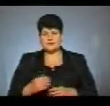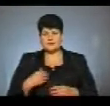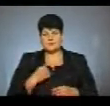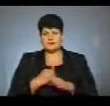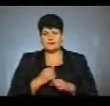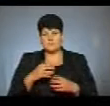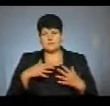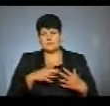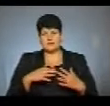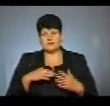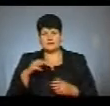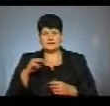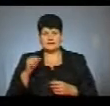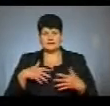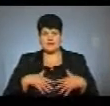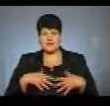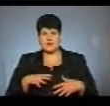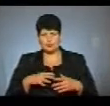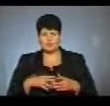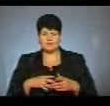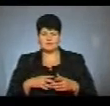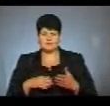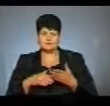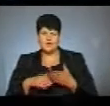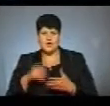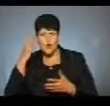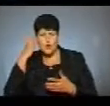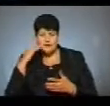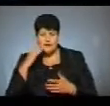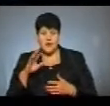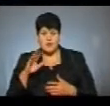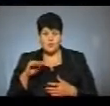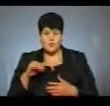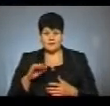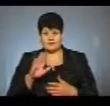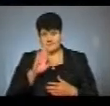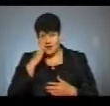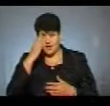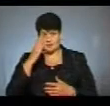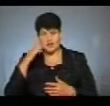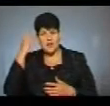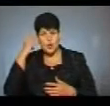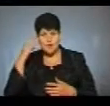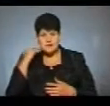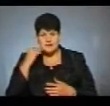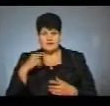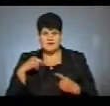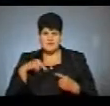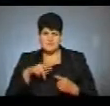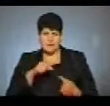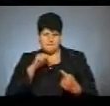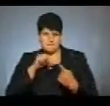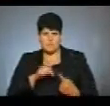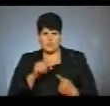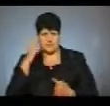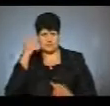битву, татари були за козаків, але татари зрадили козаків і пішли проти них в